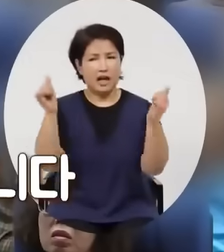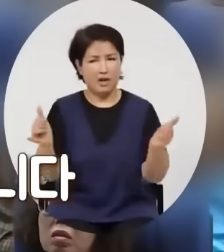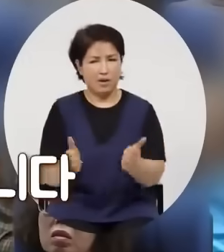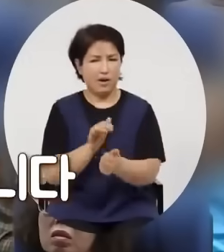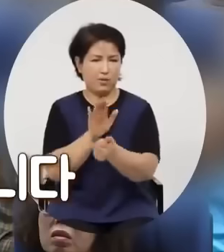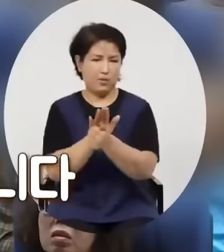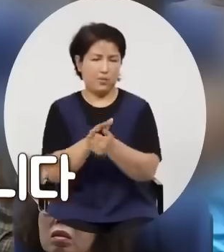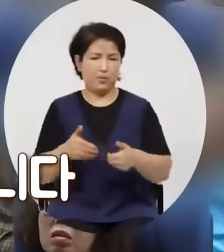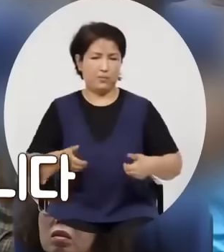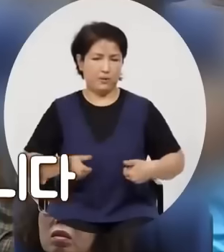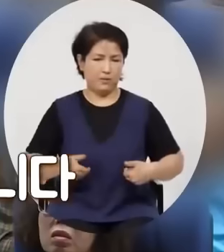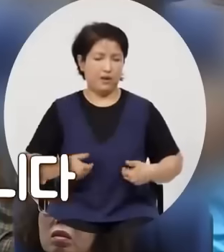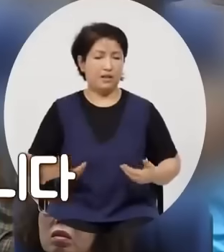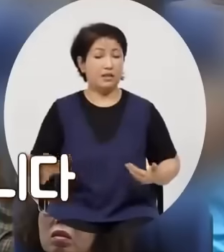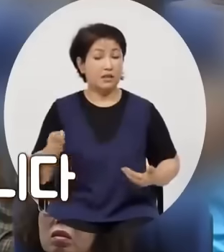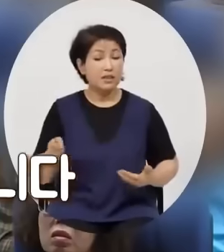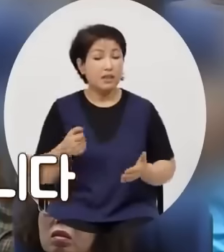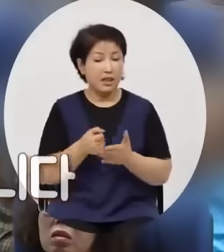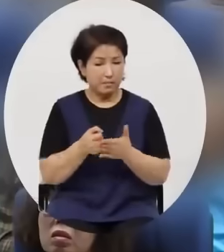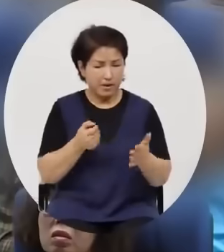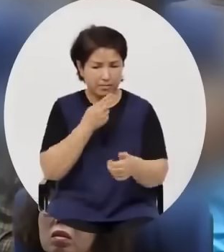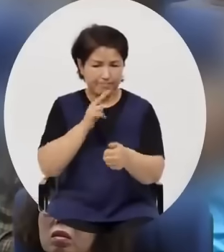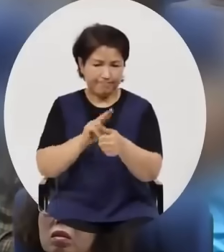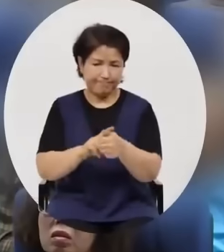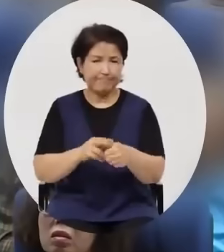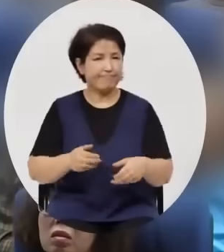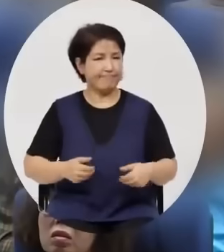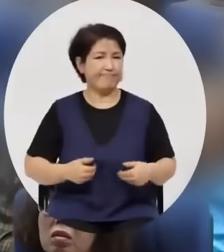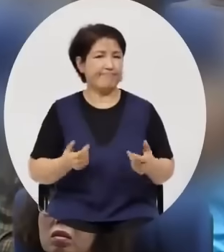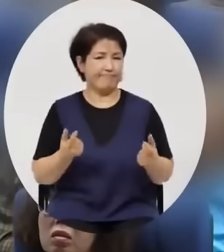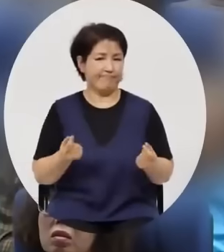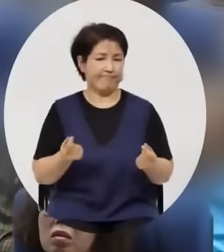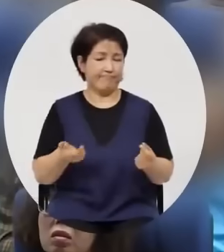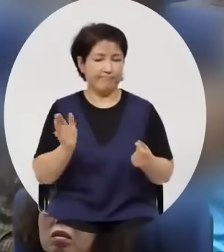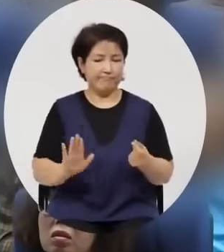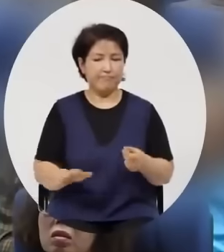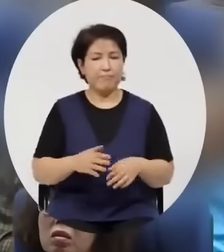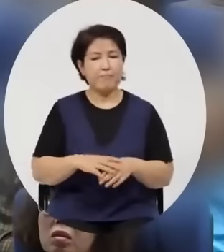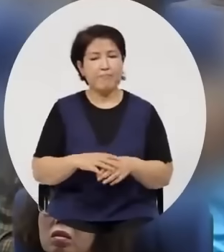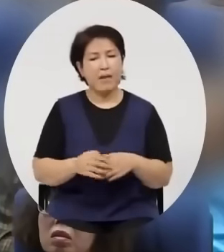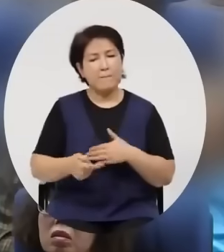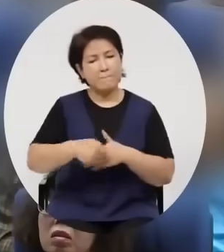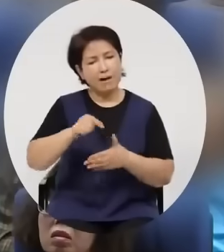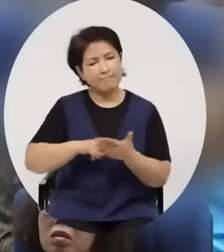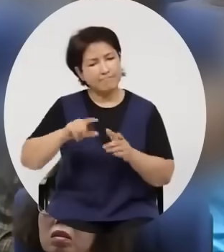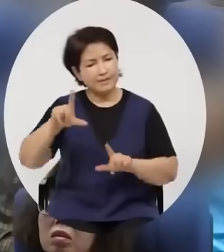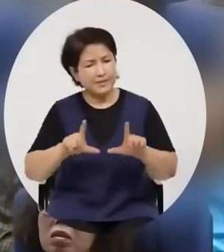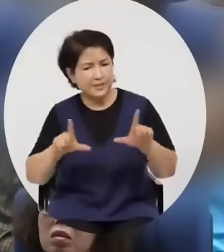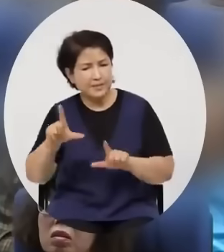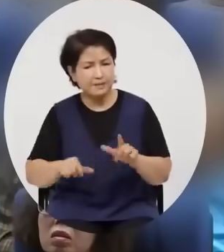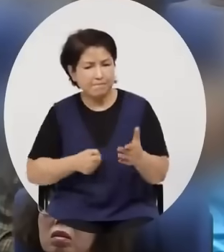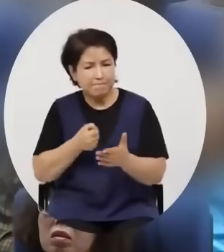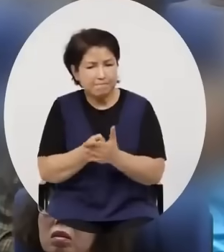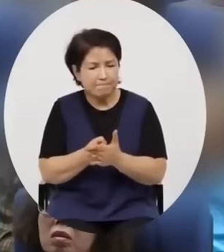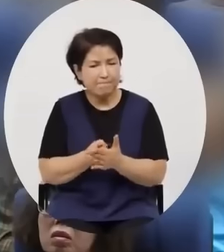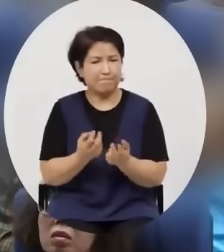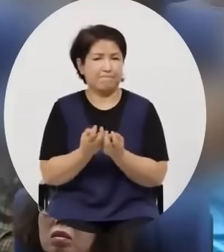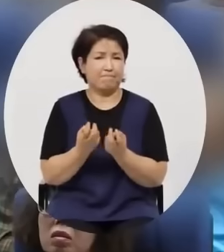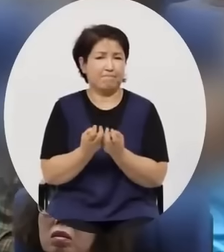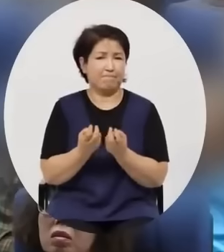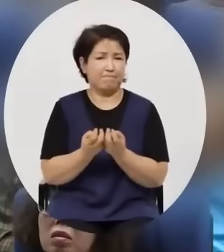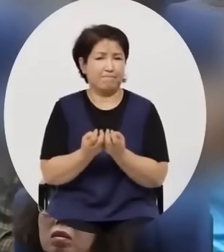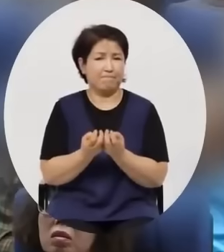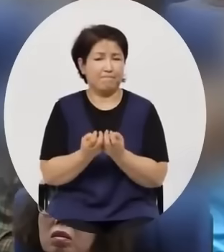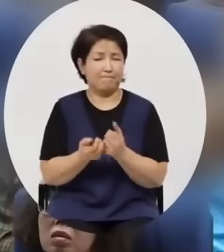생각이 들어서 도전하려고 합니다. 제가 어떤 마음 자세로 도전을 해야 할지 도움 말씀 주시면 감사하겠습니다.